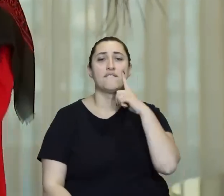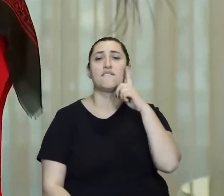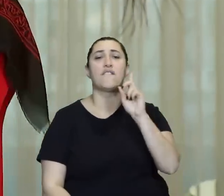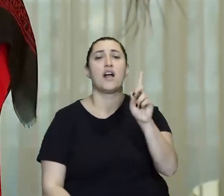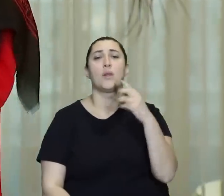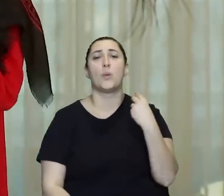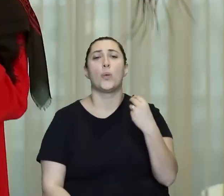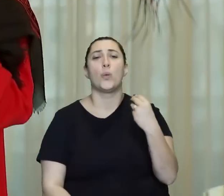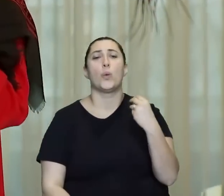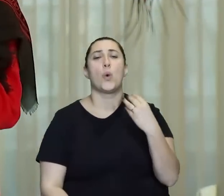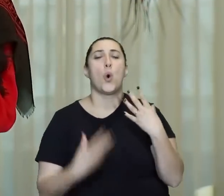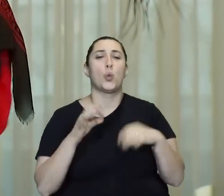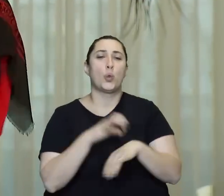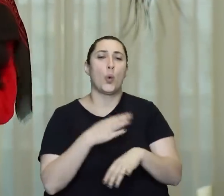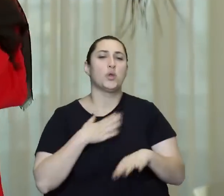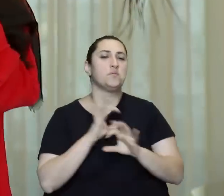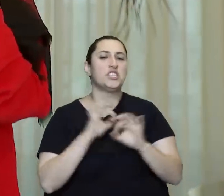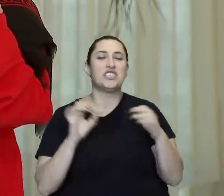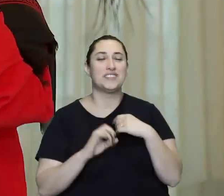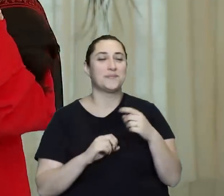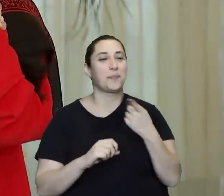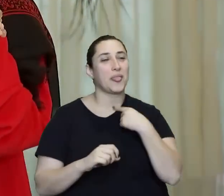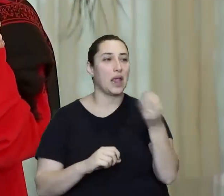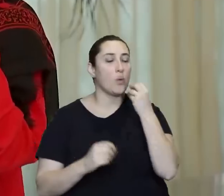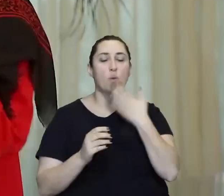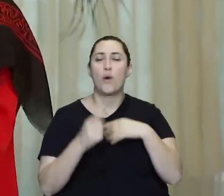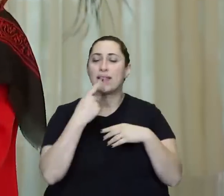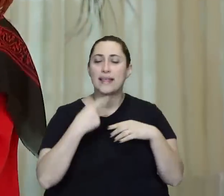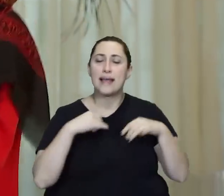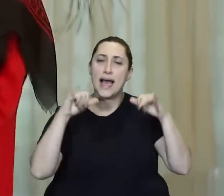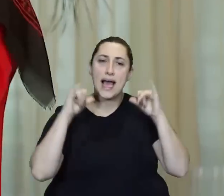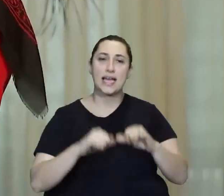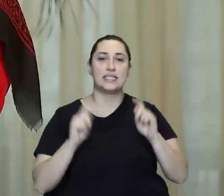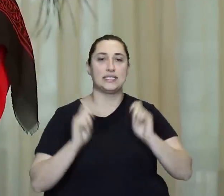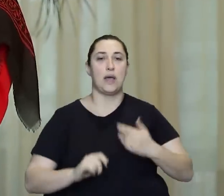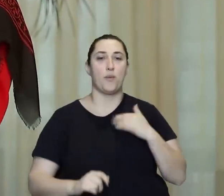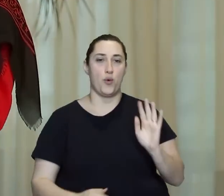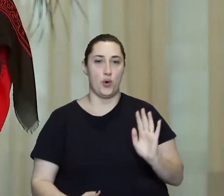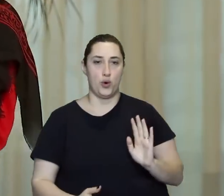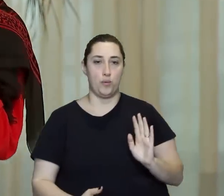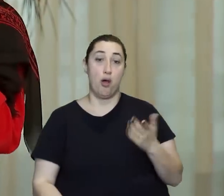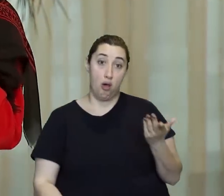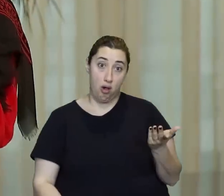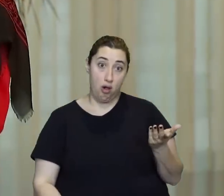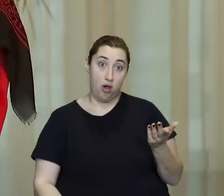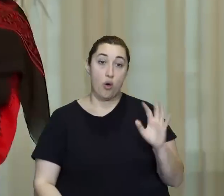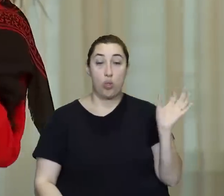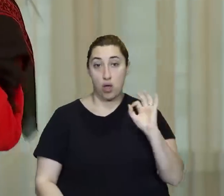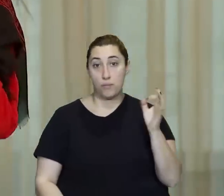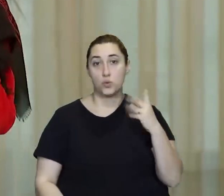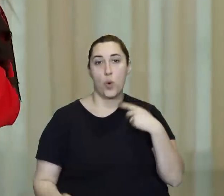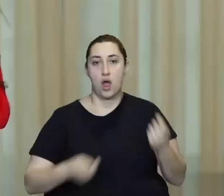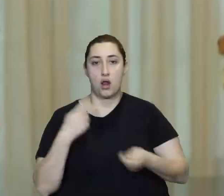vallahi çok iyi gidiyor doktorcuğum. Hiç kaçamak yapmıyorum. Dediklerinizi harfiyen uyguluyorum. Aa, ay tabii